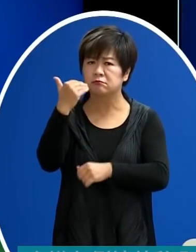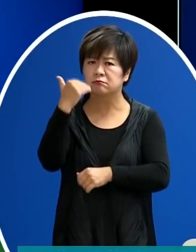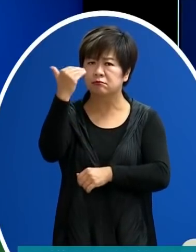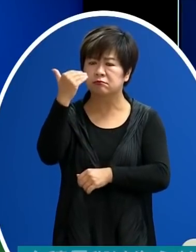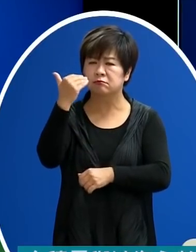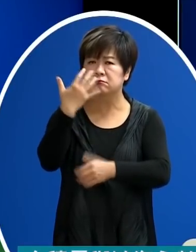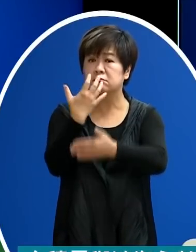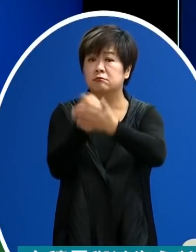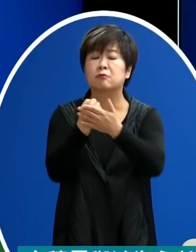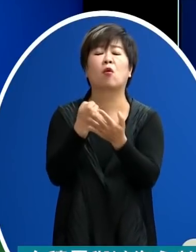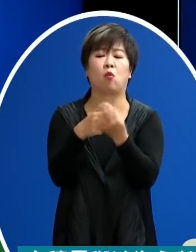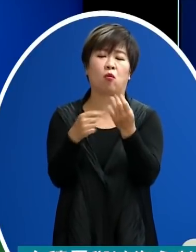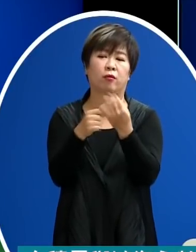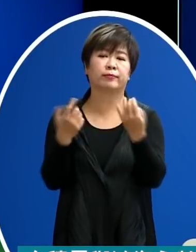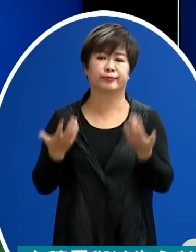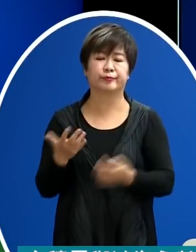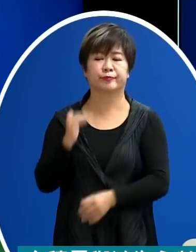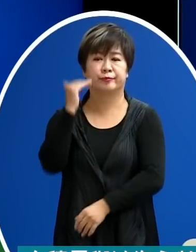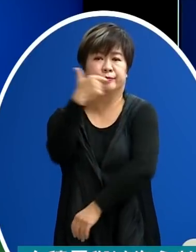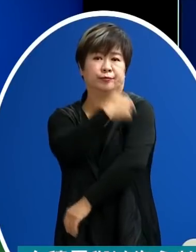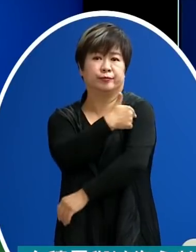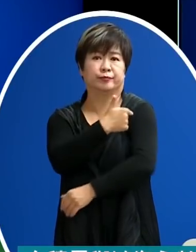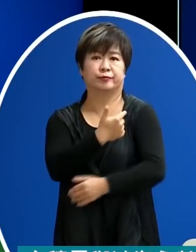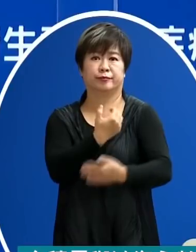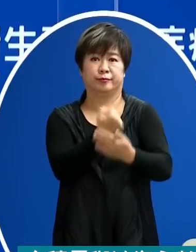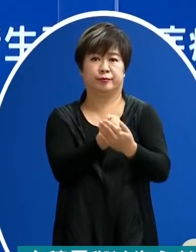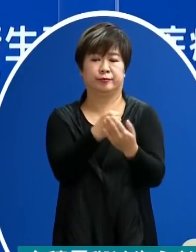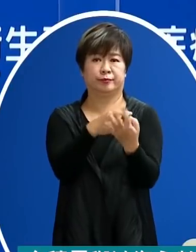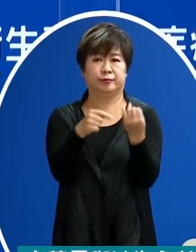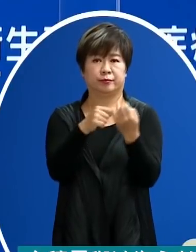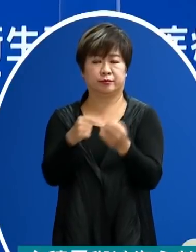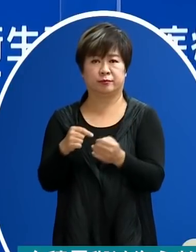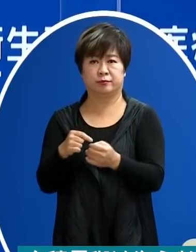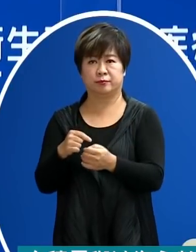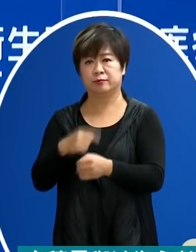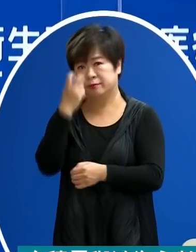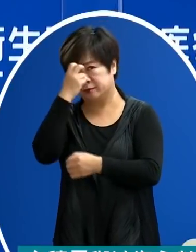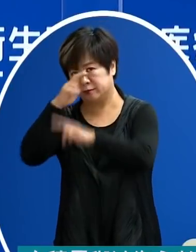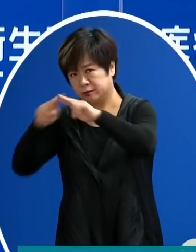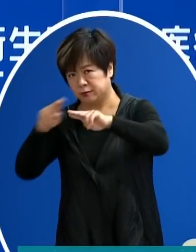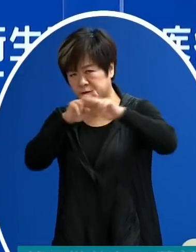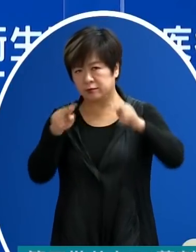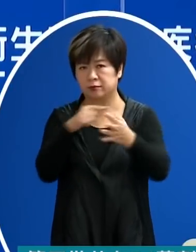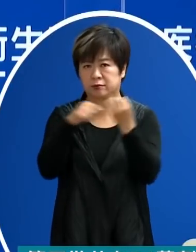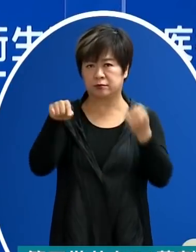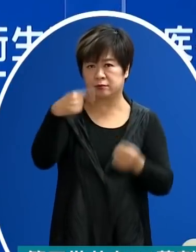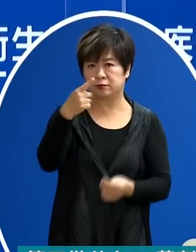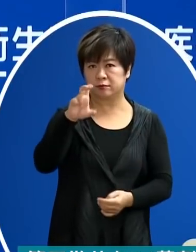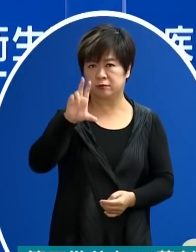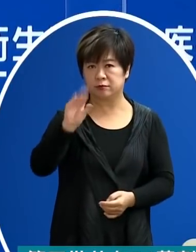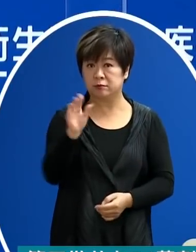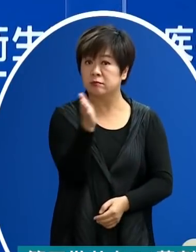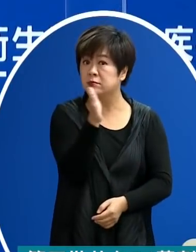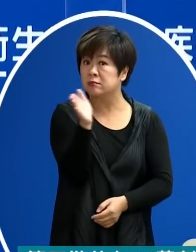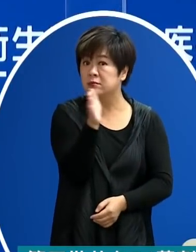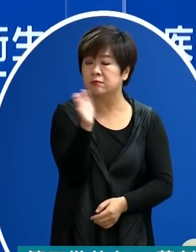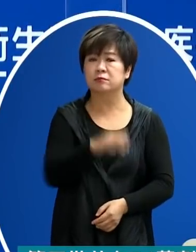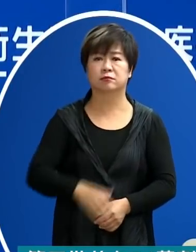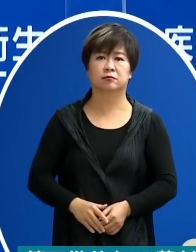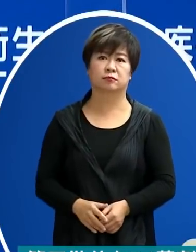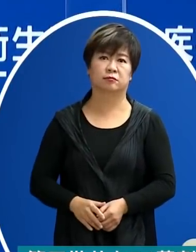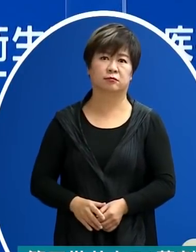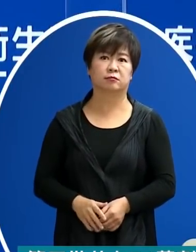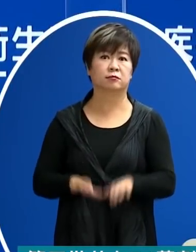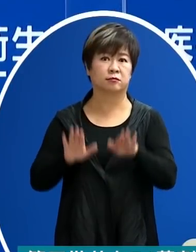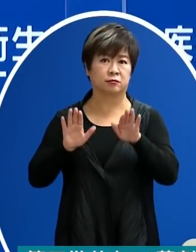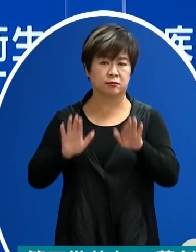高端的剩余量，我们大概只能知道高端，我们现在在封签检验了170万剂左右。好，